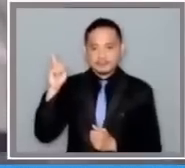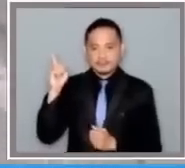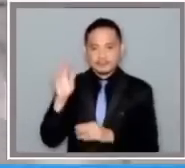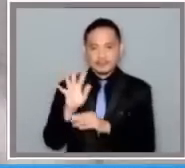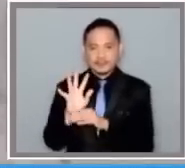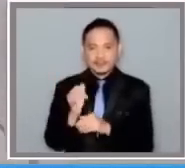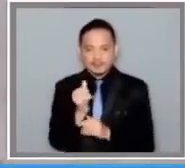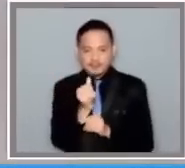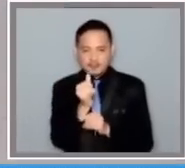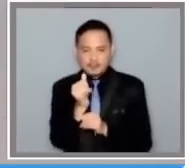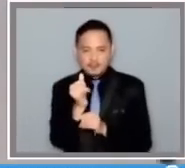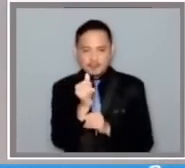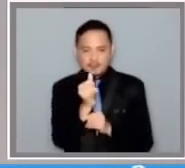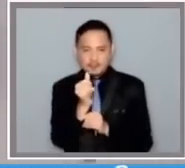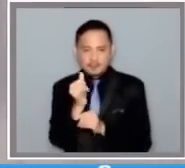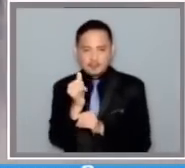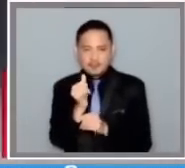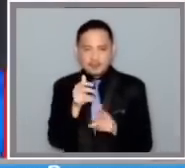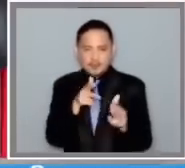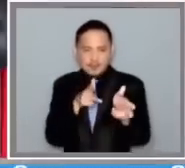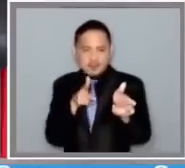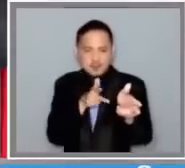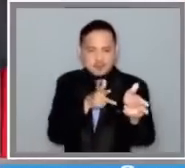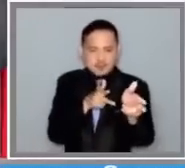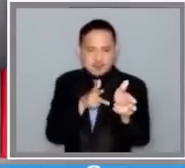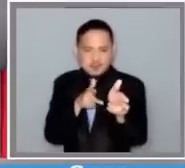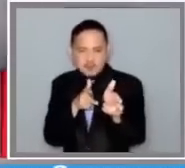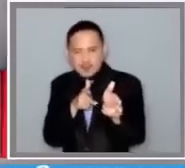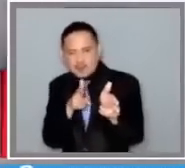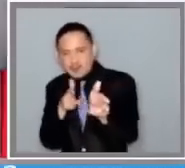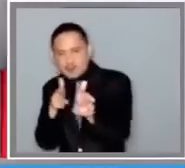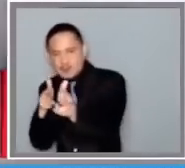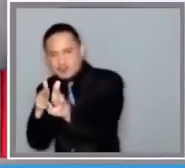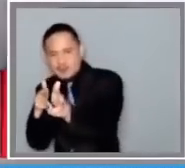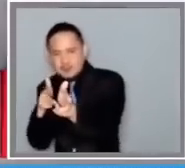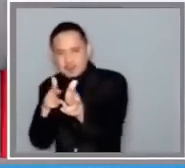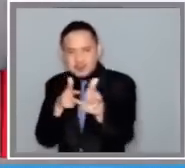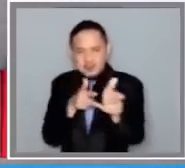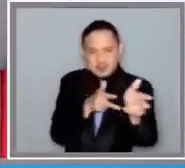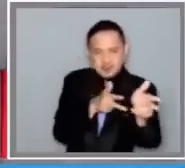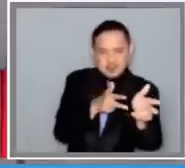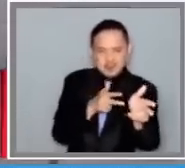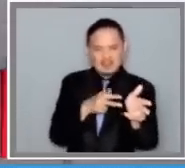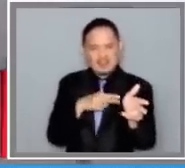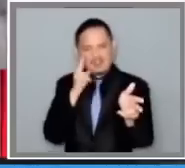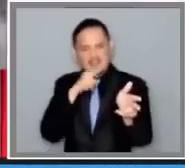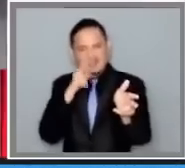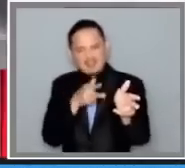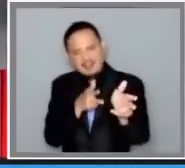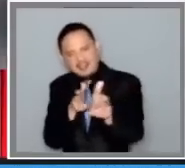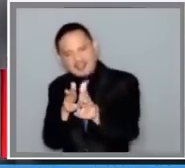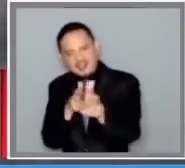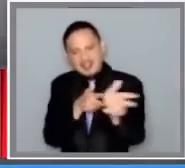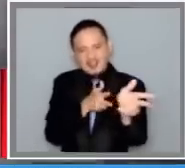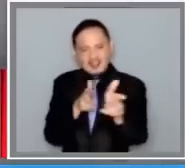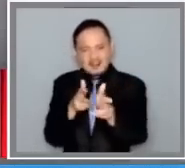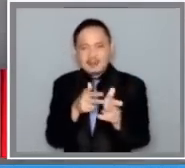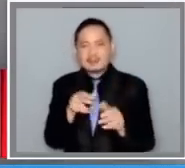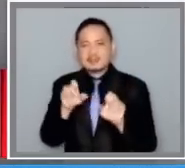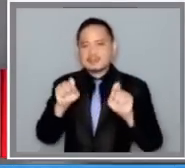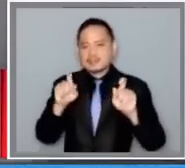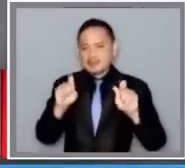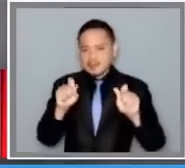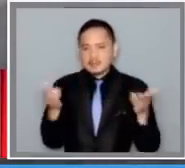Hindi maka-overtake sa sasakyan sa unahan. Ang kotseng may kuha sa dashcam video na ito sa General Trias, Cavite noong Sabado. Ano